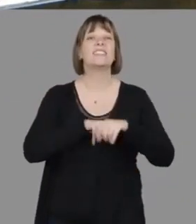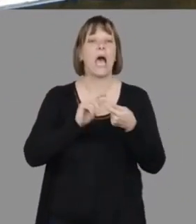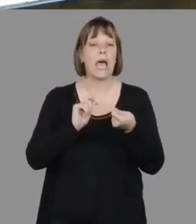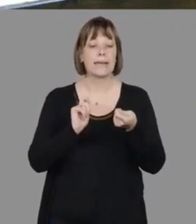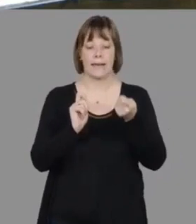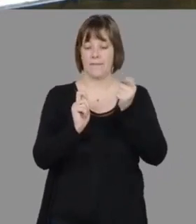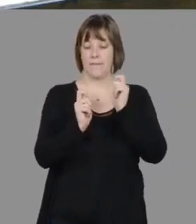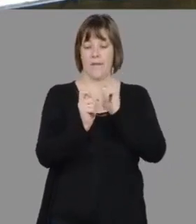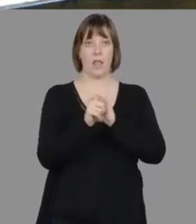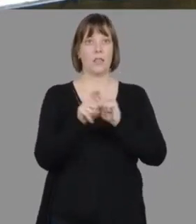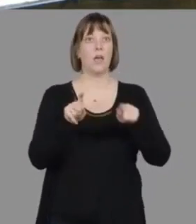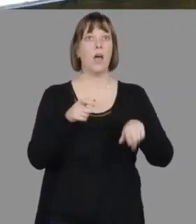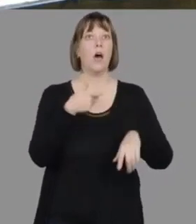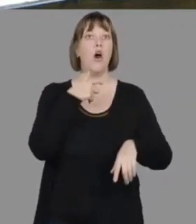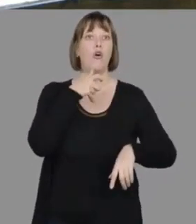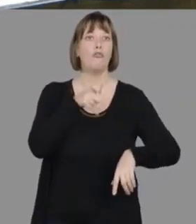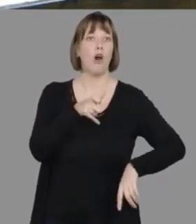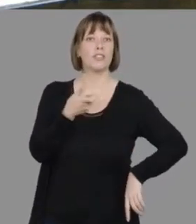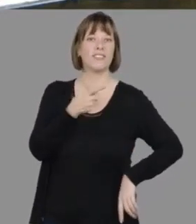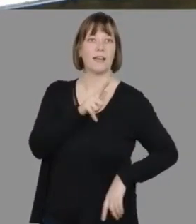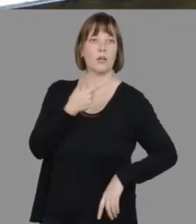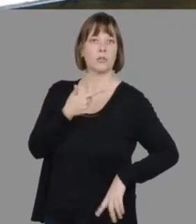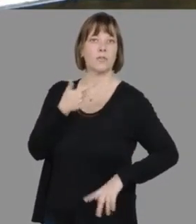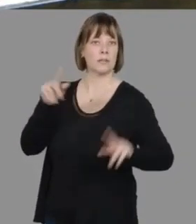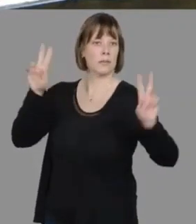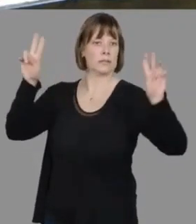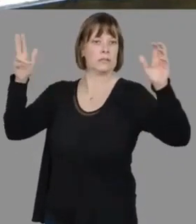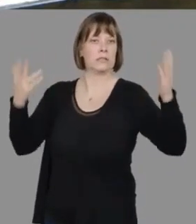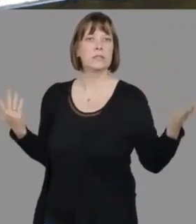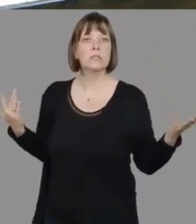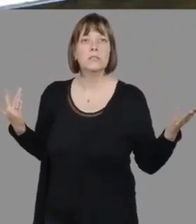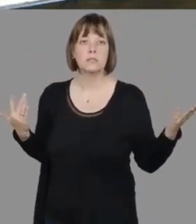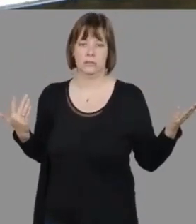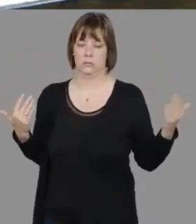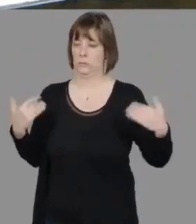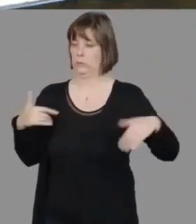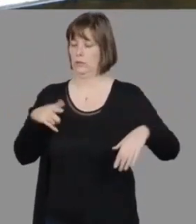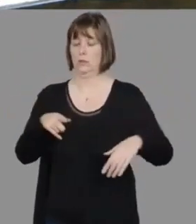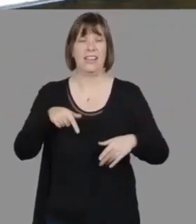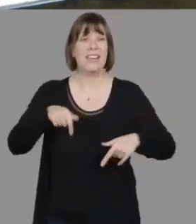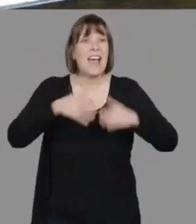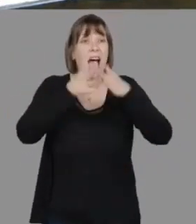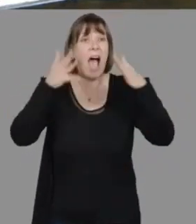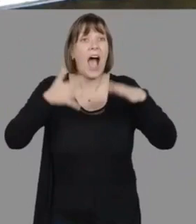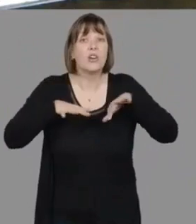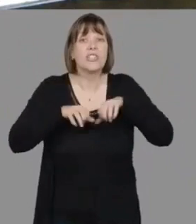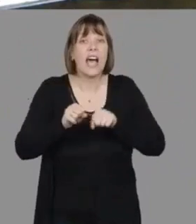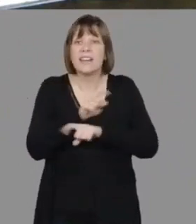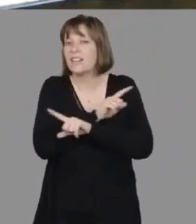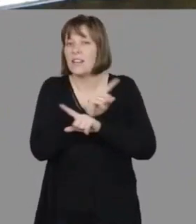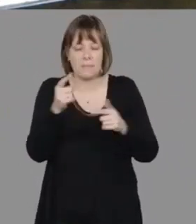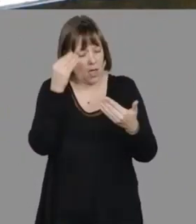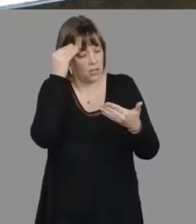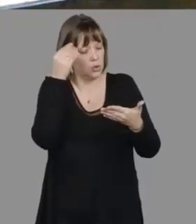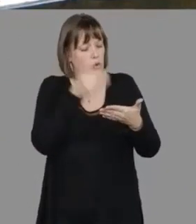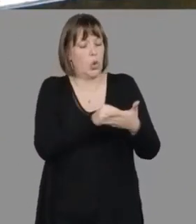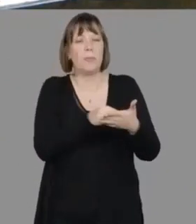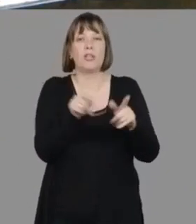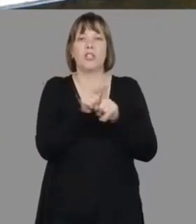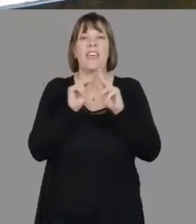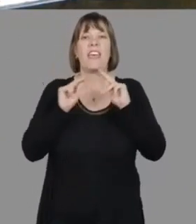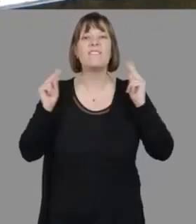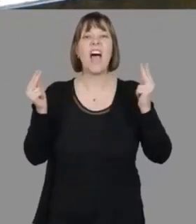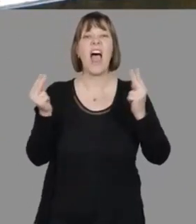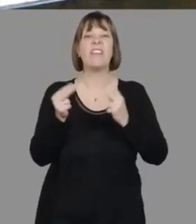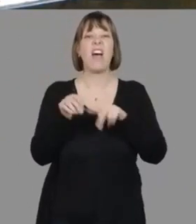des Jahres 2022 gewählt. Dieser Haushalt ist zwar nicht mehr gekennzeichnet durch eine weltweite